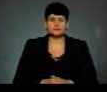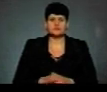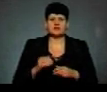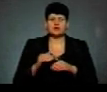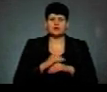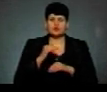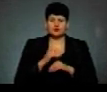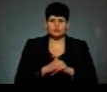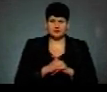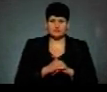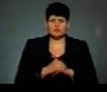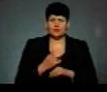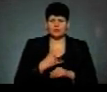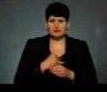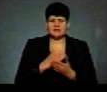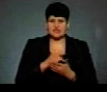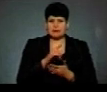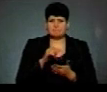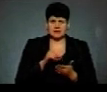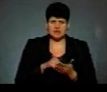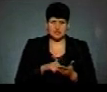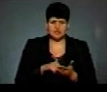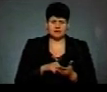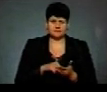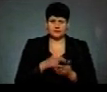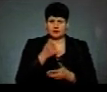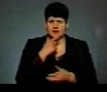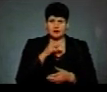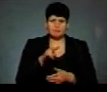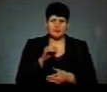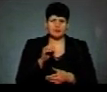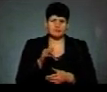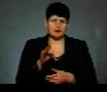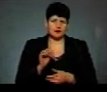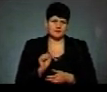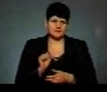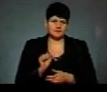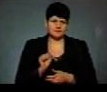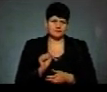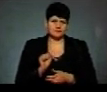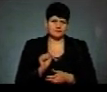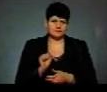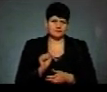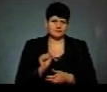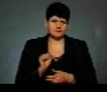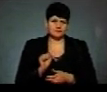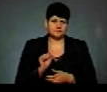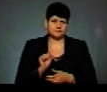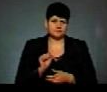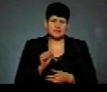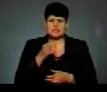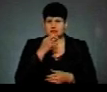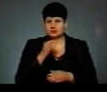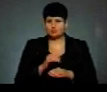Добрий вечір, в мене є питання до пана Петра. Угу. Будь ласка. Скажіть,